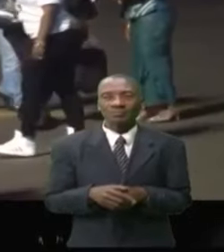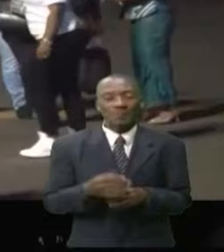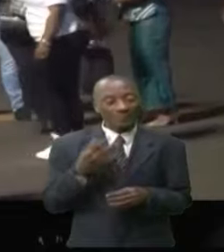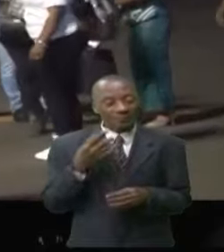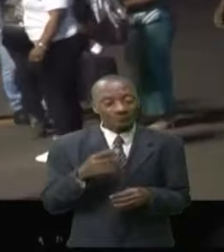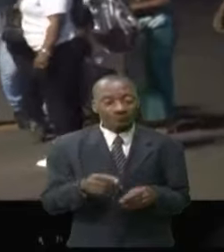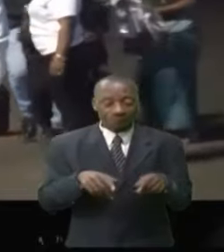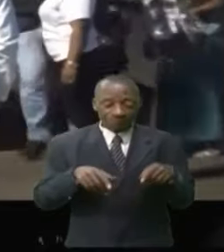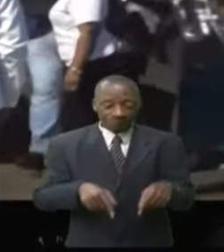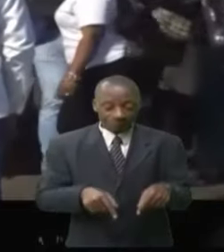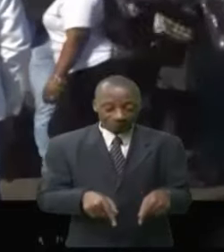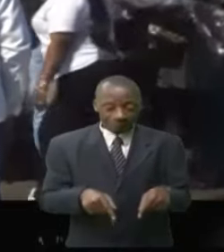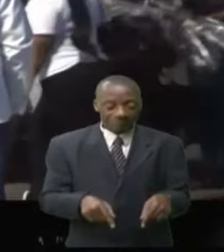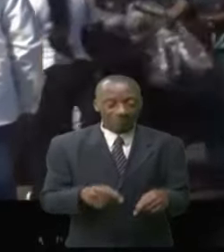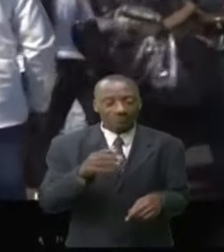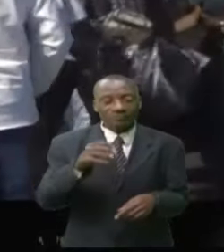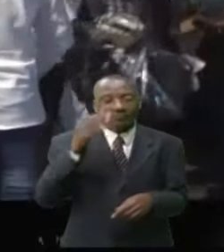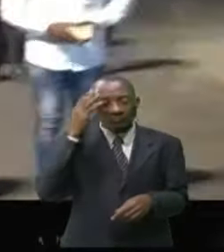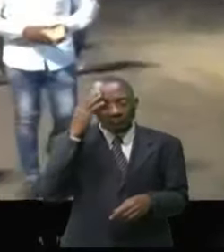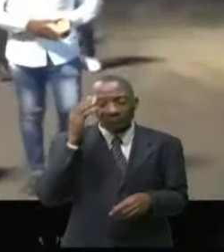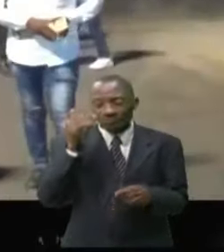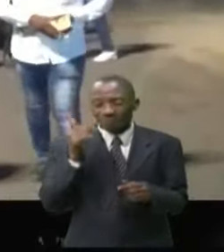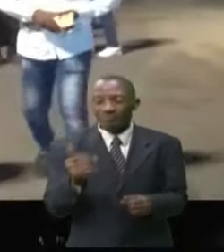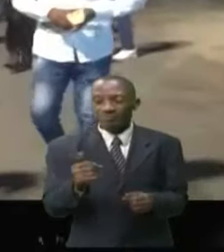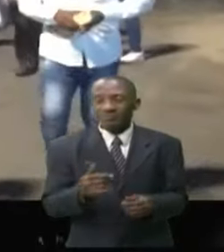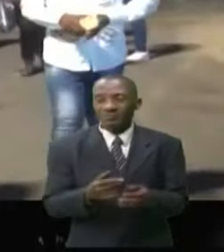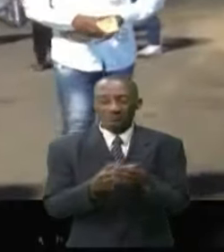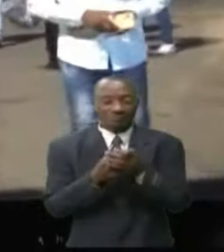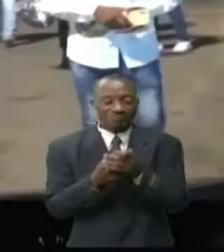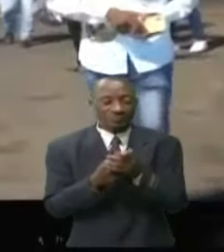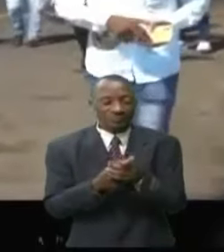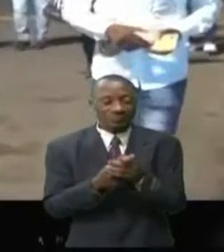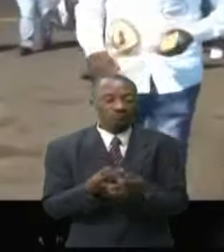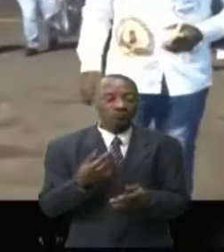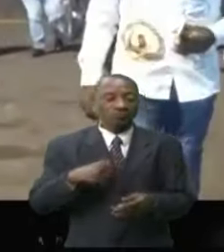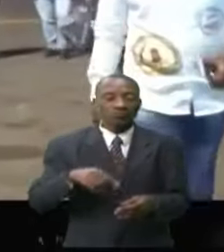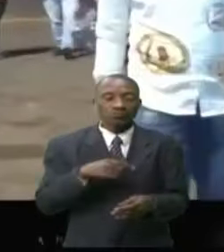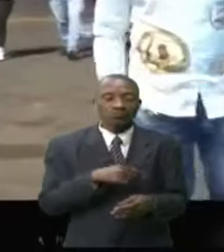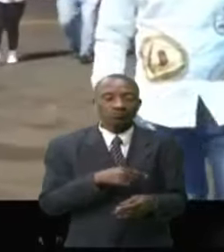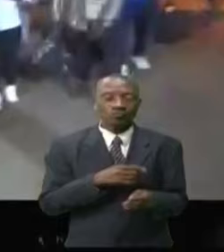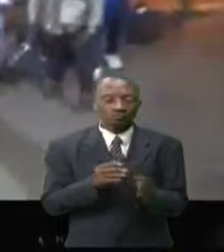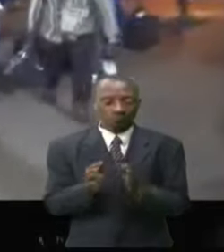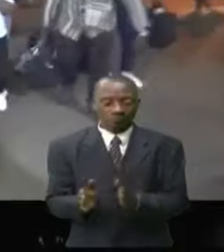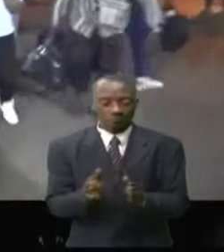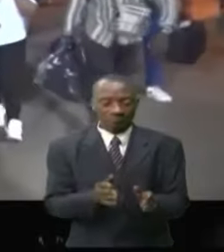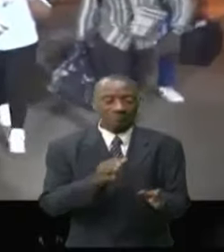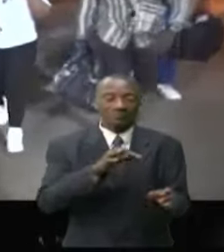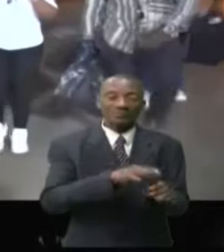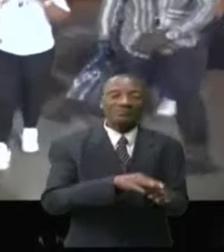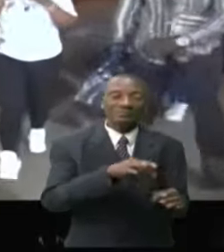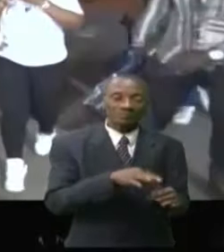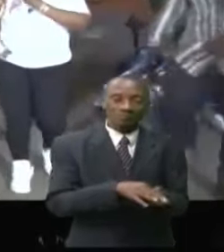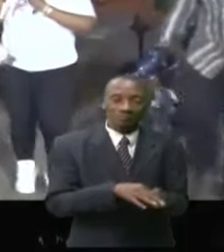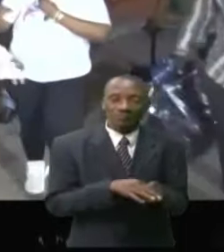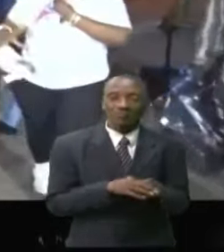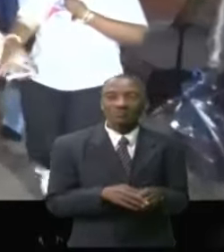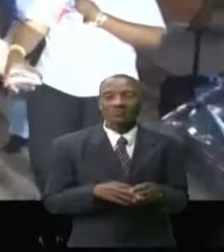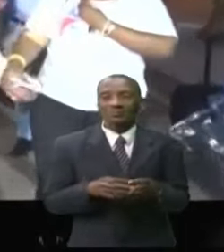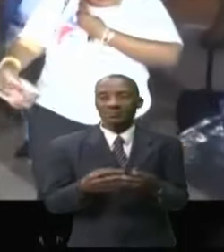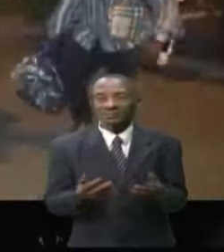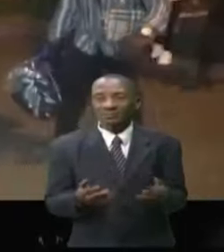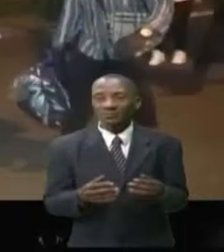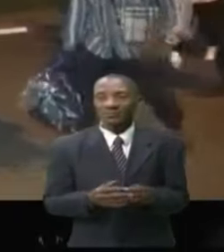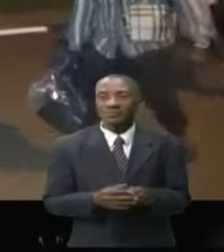précédé d' cette mobilisation à l'aéroport de Lanau sa vision sociale et ses F entreprise que l'ont conduit jusque dans la capitale